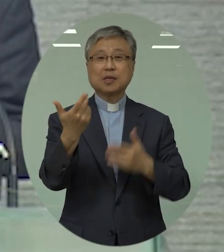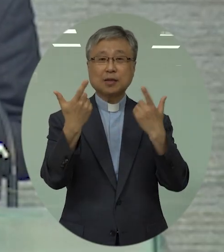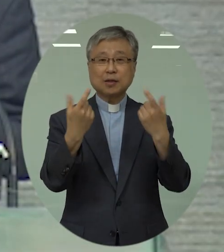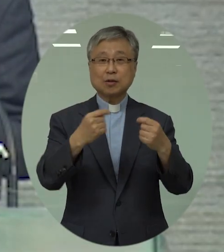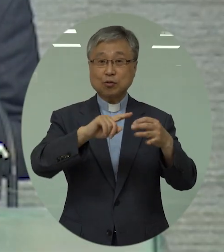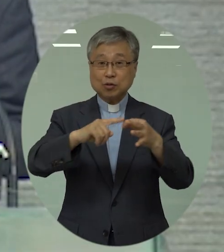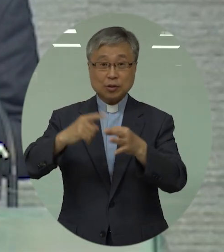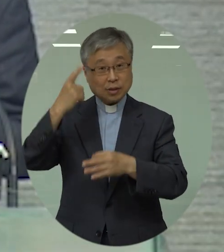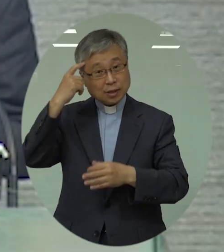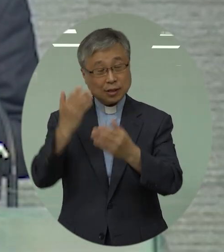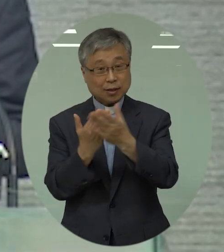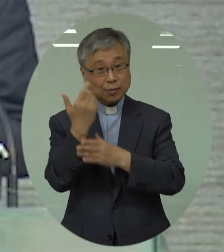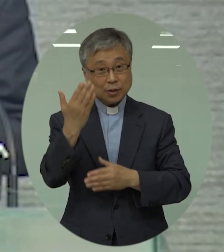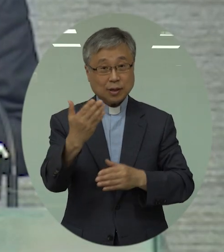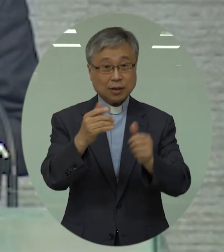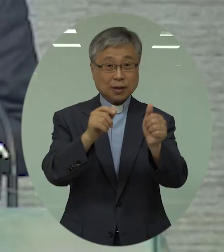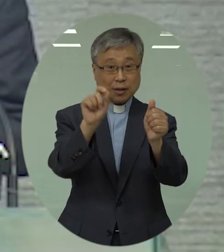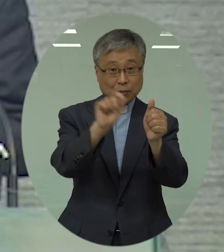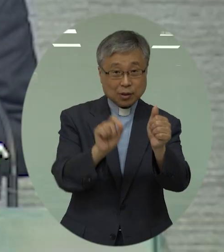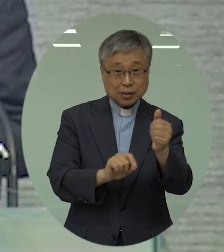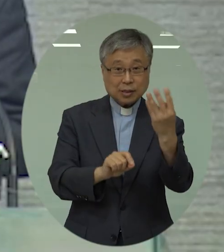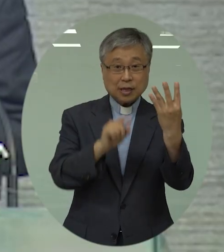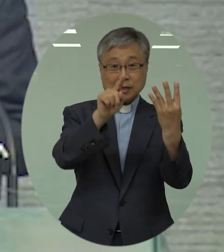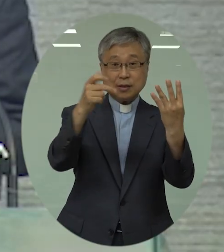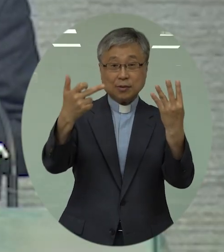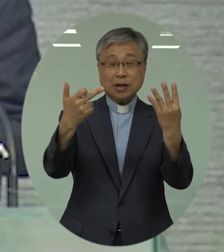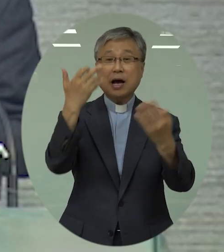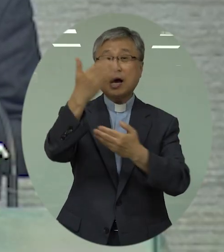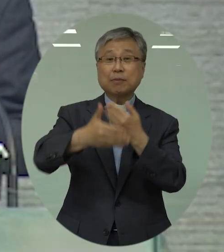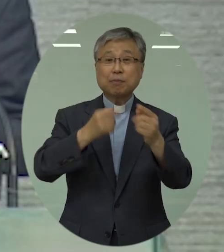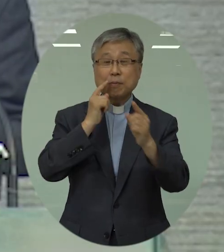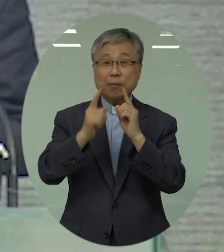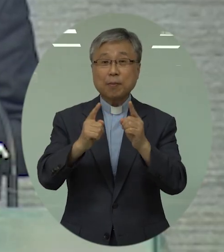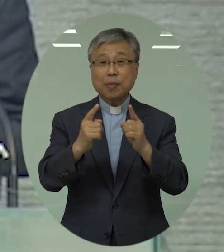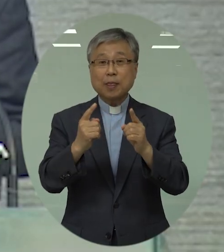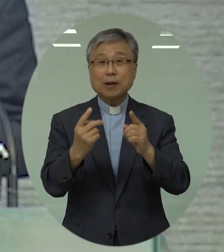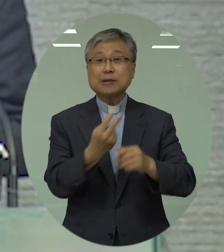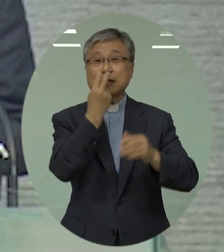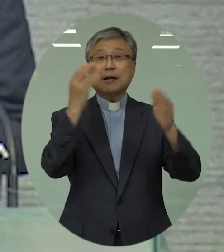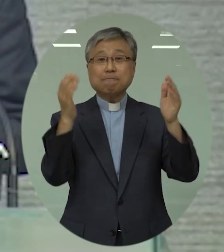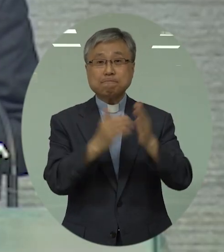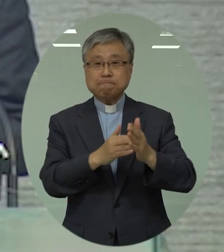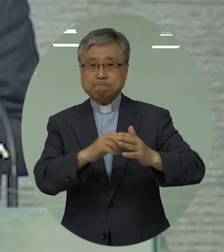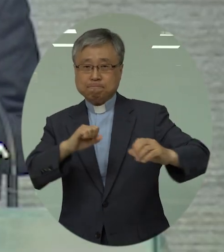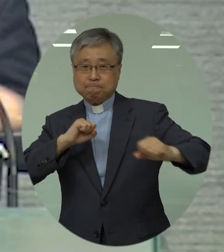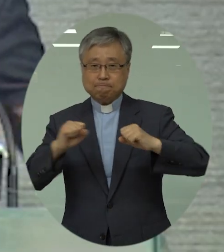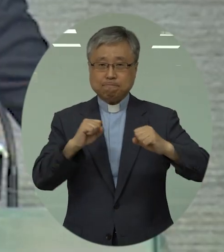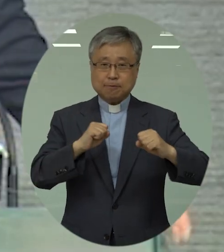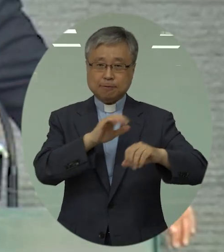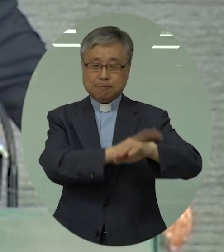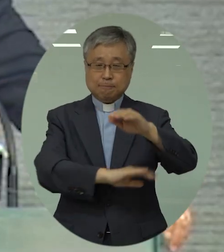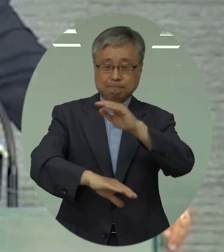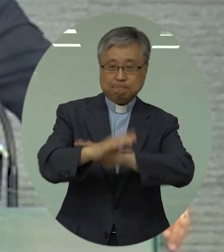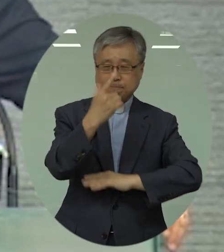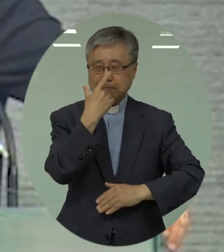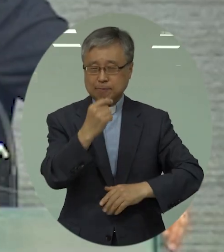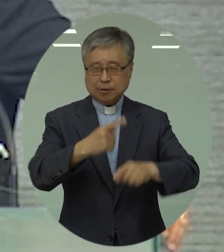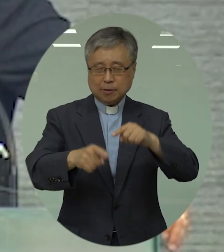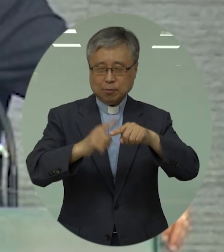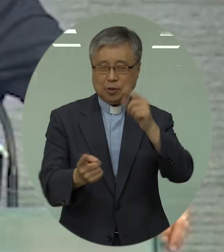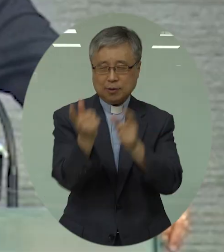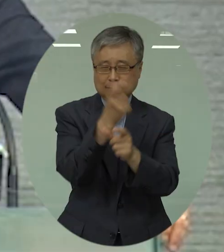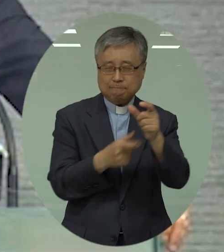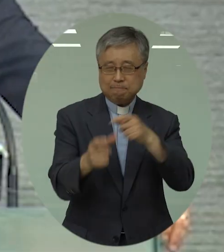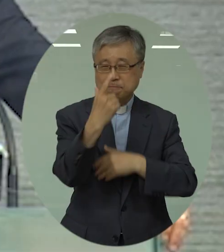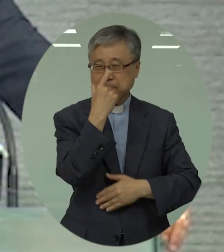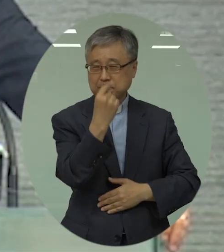구절 생각나시죠? 히브리서 4장 17절. 하나님의 말씀은 살았고 운동력이 있어 좌우에 날선 어떤 검보다도